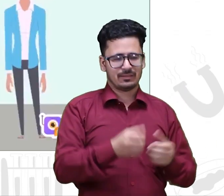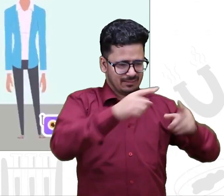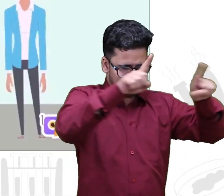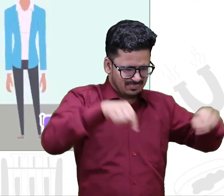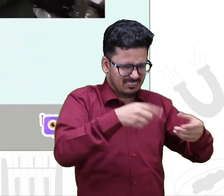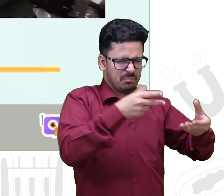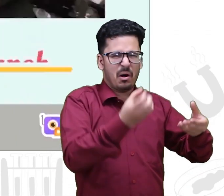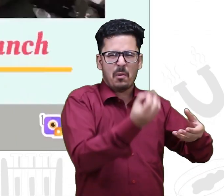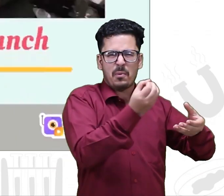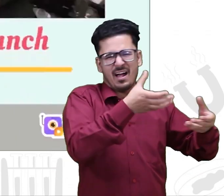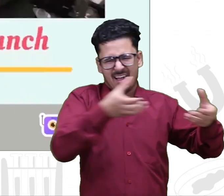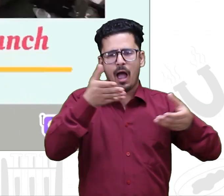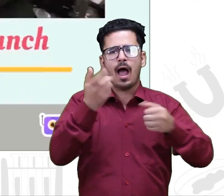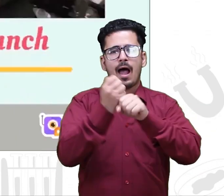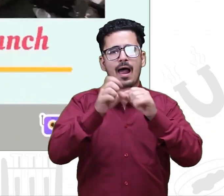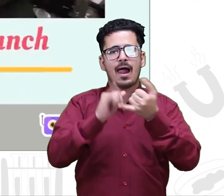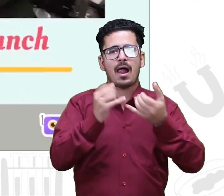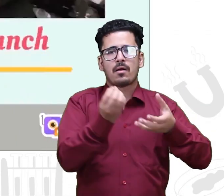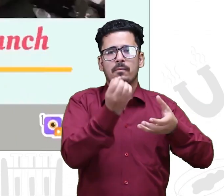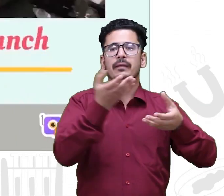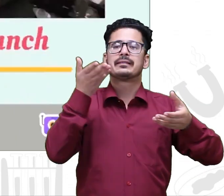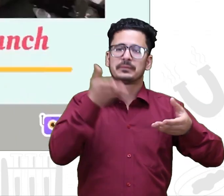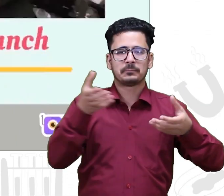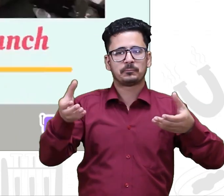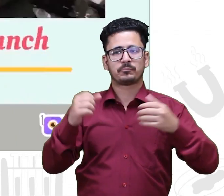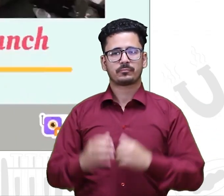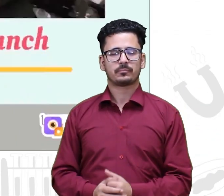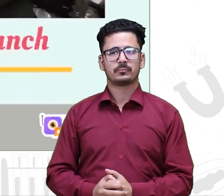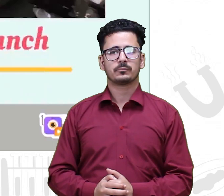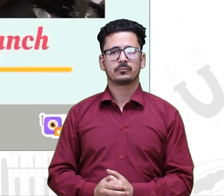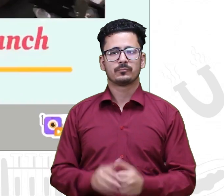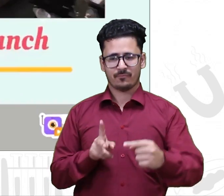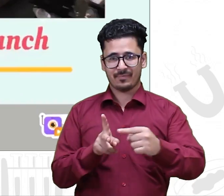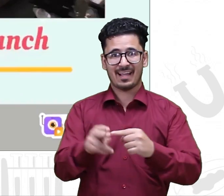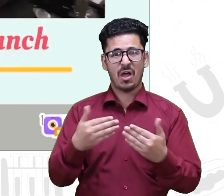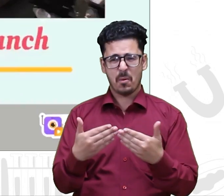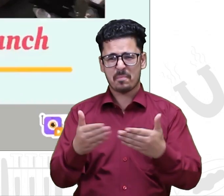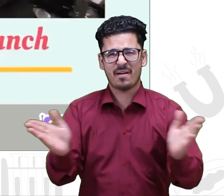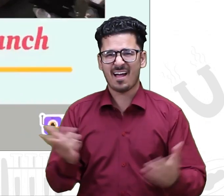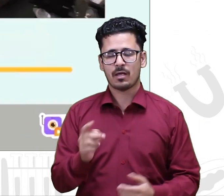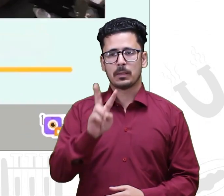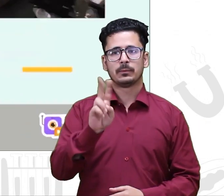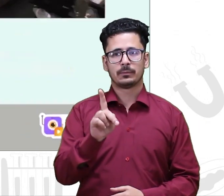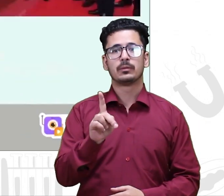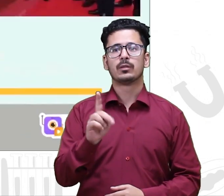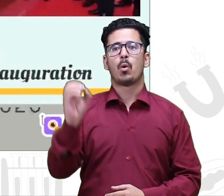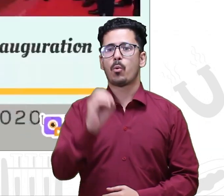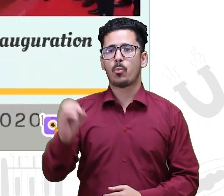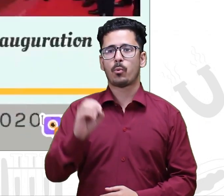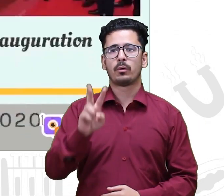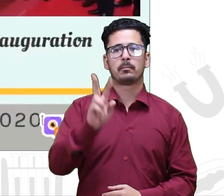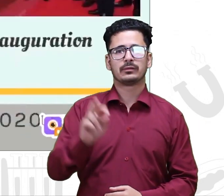निर्माण केले आहे. घरगुती फ्यूल फायर गॅस चूल बनवण्यात ही सफलता मिळाली आहे. तसेच त्याचे पेटंट